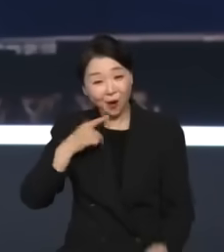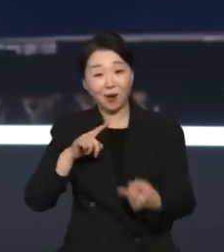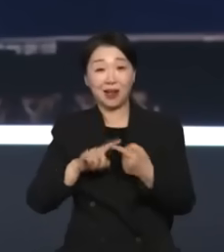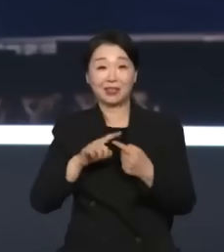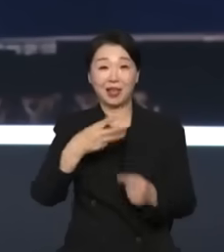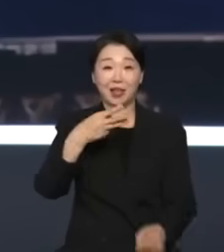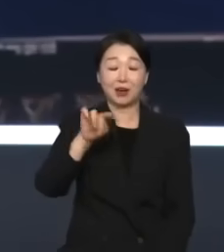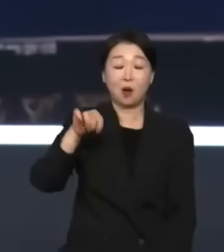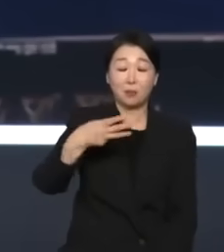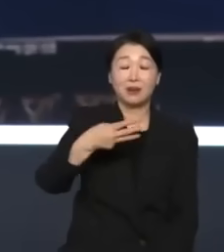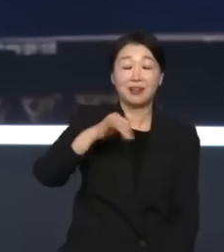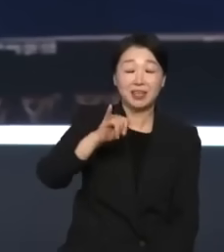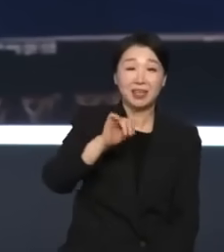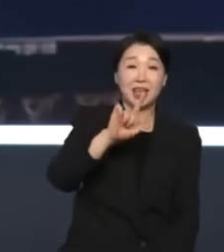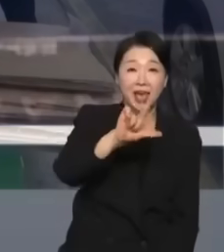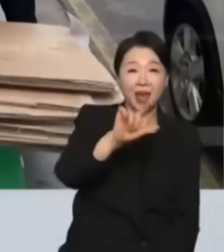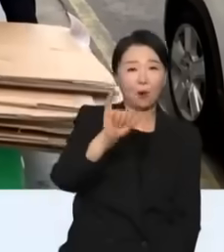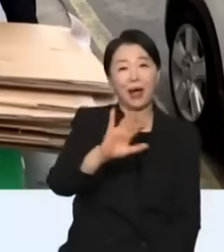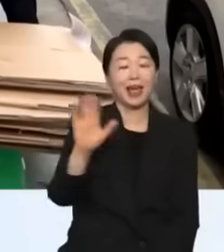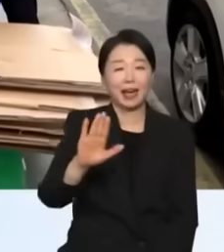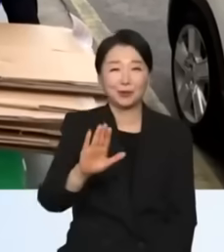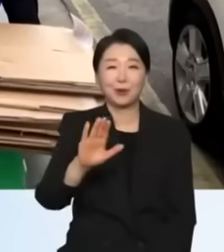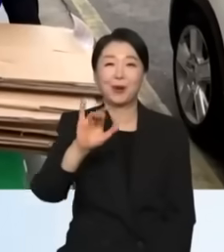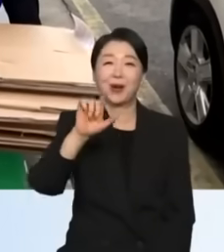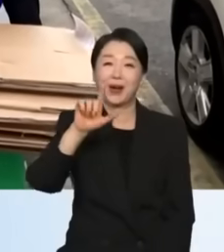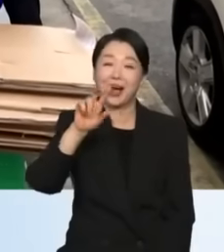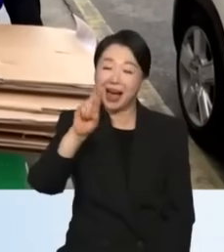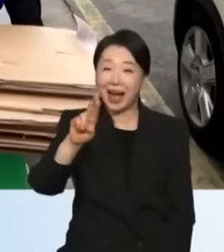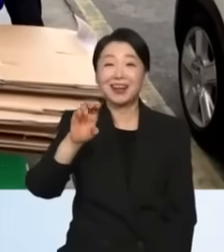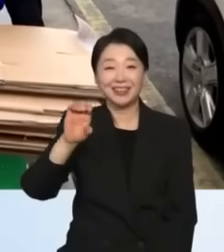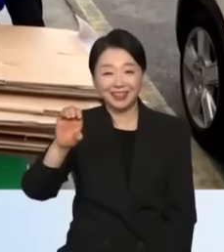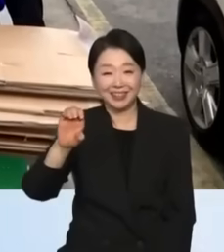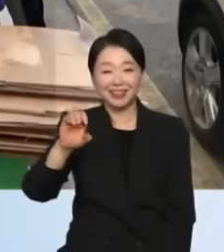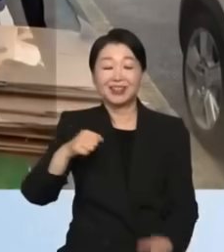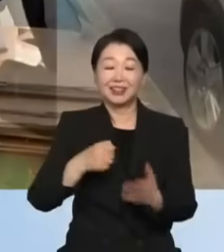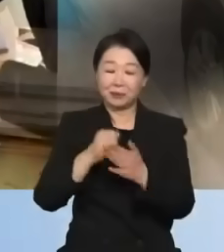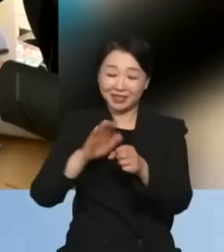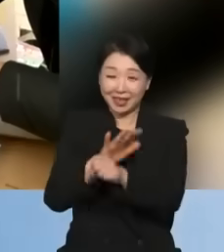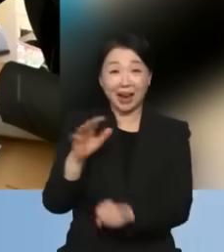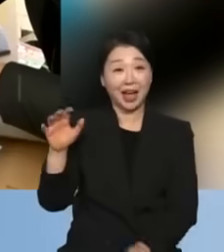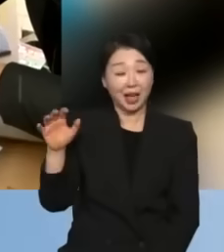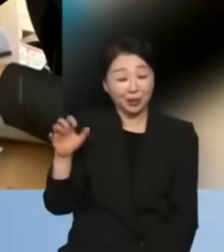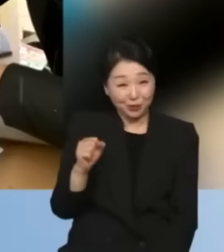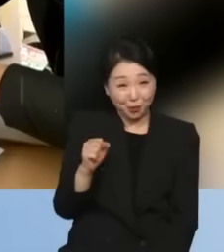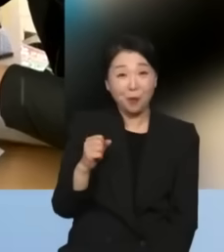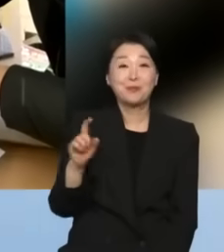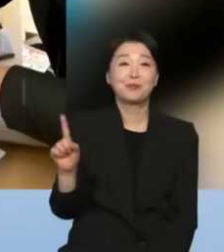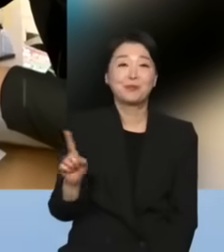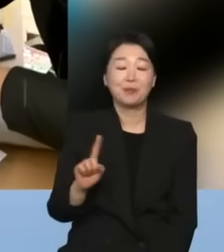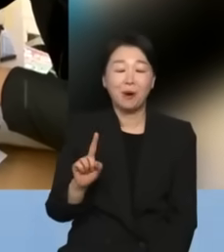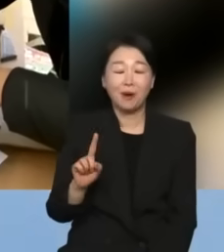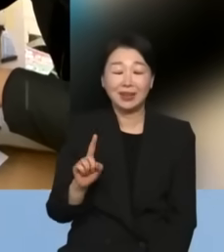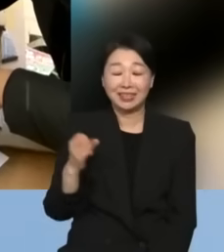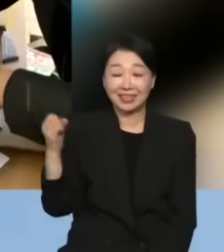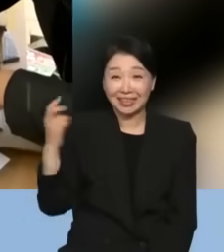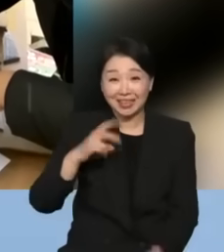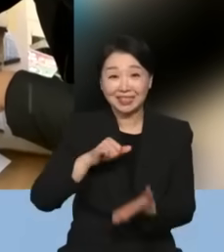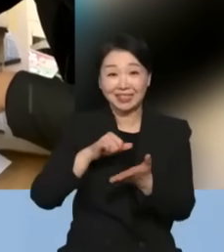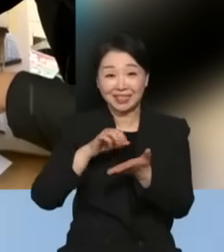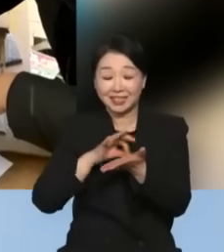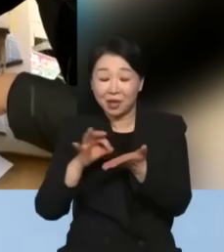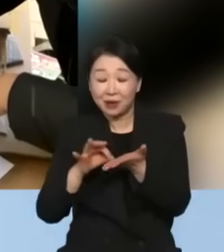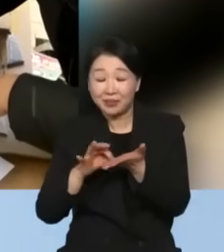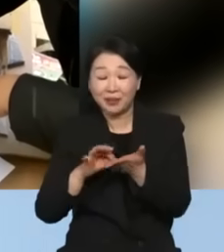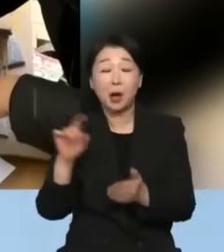러블리가 L-Y가 아니라 R이거든요. 아. 그래서 사랑으로 리사이클의 리자를 따서 새롭게 한다. 무엇을